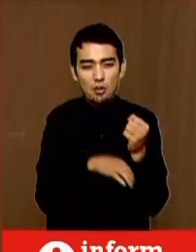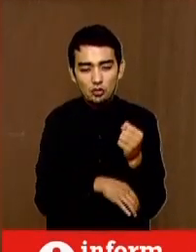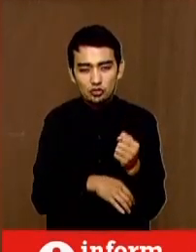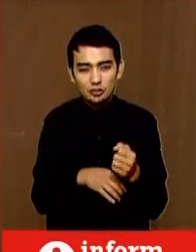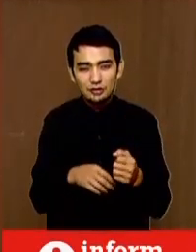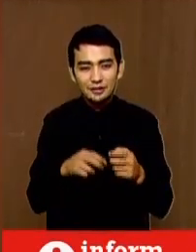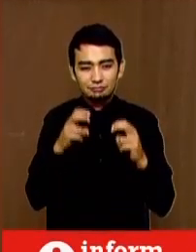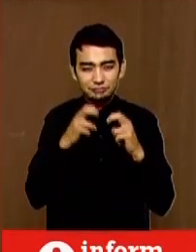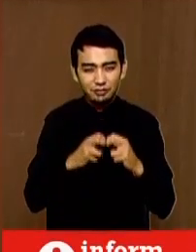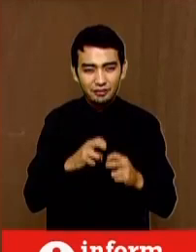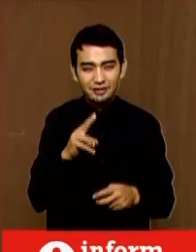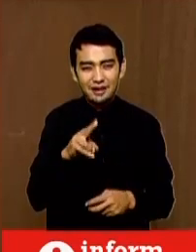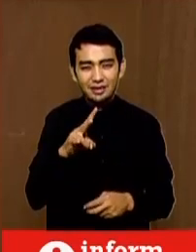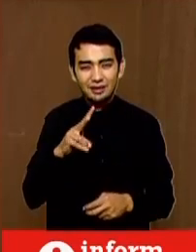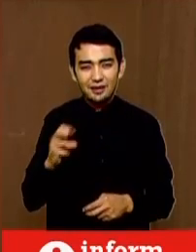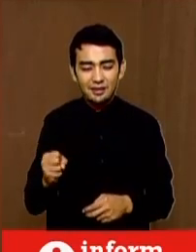дәйекті заттарды